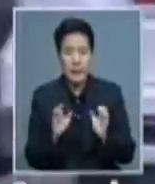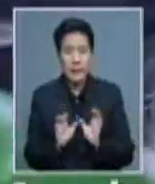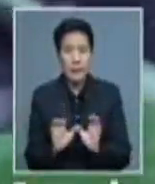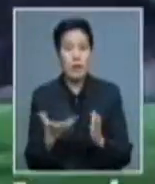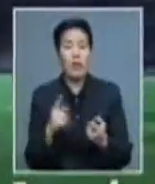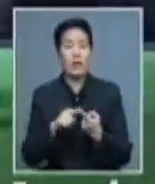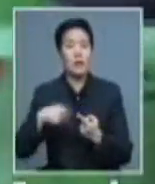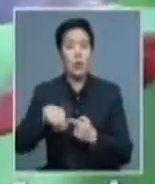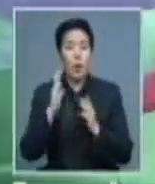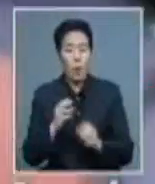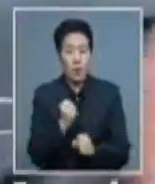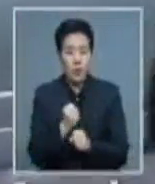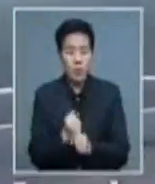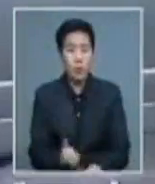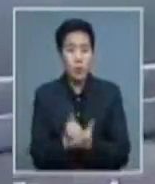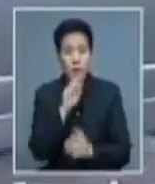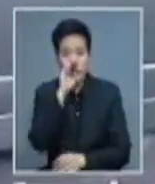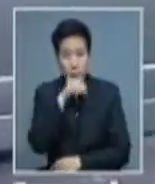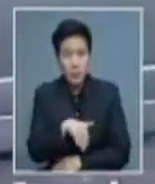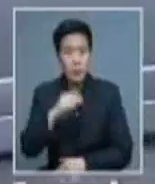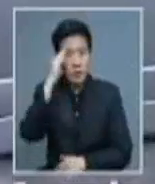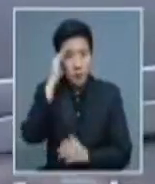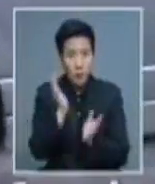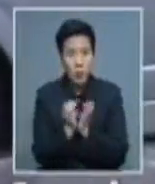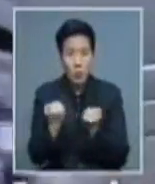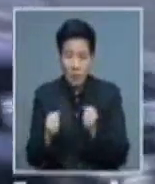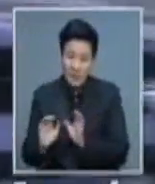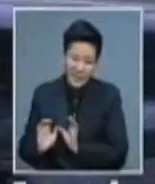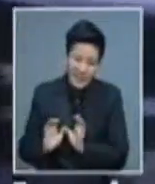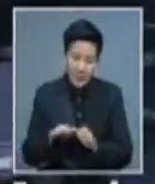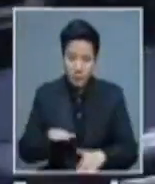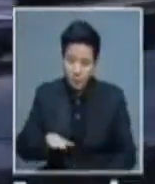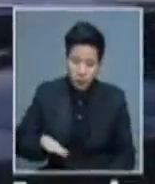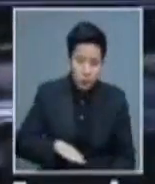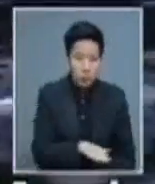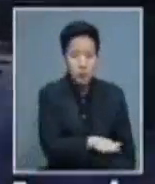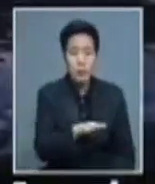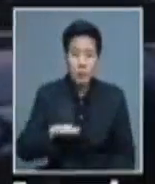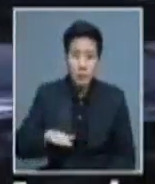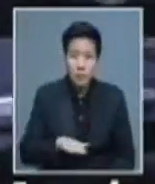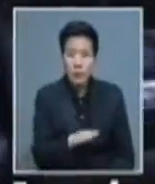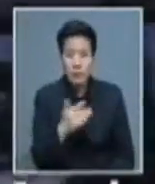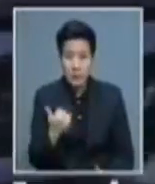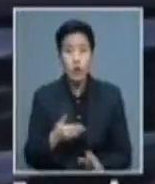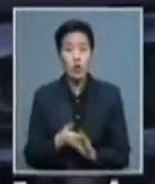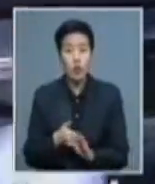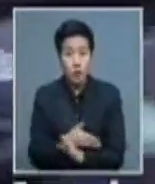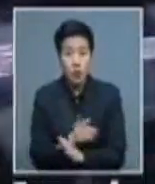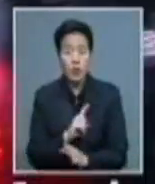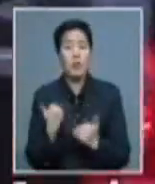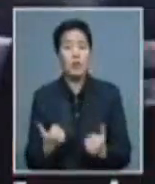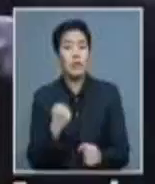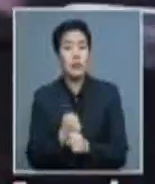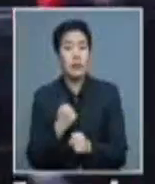ทำให้เจ้าหน้าที่ทั้งหน่วยกู้ภัยเทศกิจตำรวจที่ช่วยกันเข็นรถออกจากพื้นที่และในก่อนหน้านี้ทางเจ้าหน้าที่น